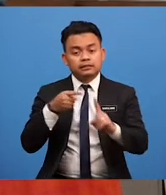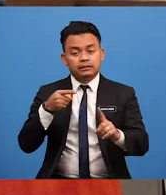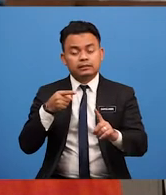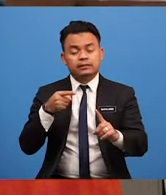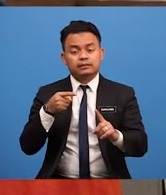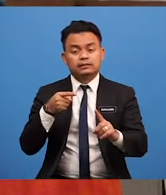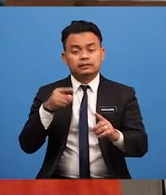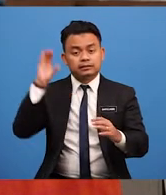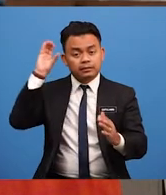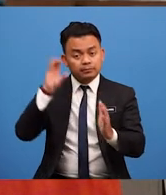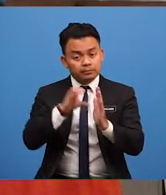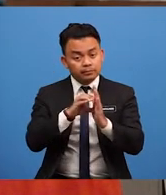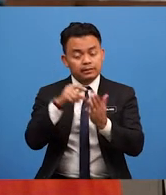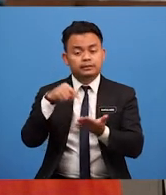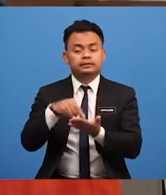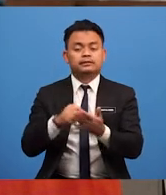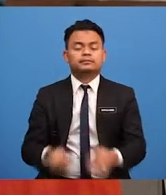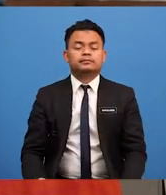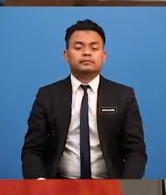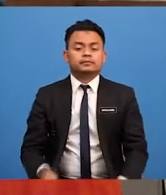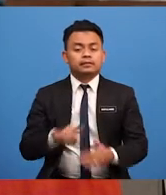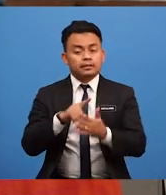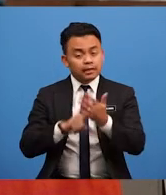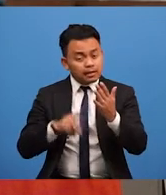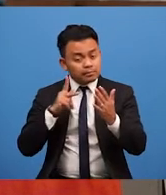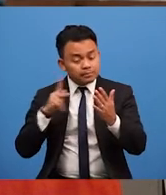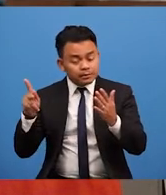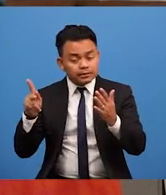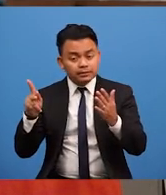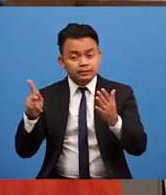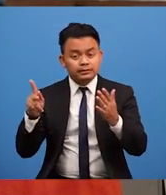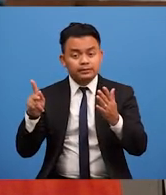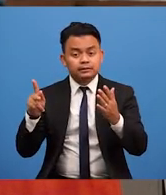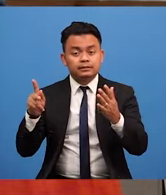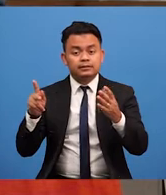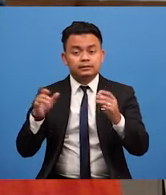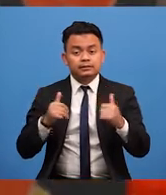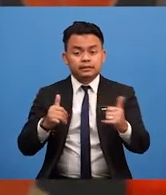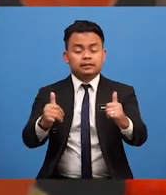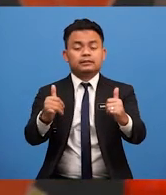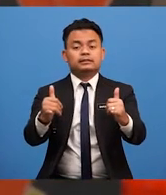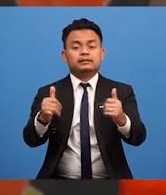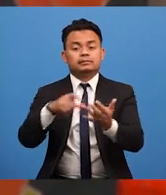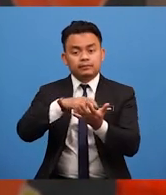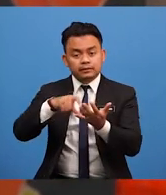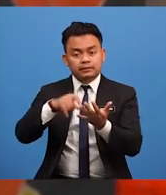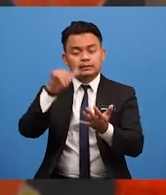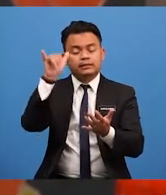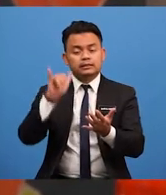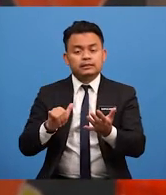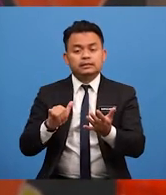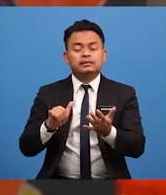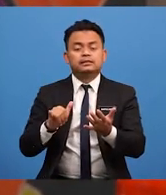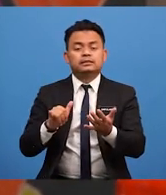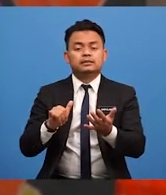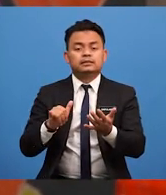Soalannya, apakah teknik batik yang digunakan dalam karya ini? Sudah tentu semua